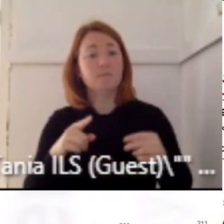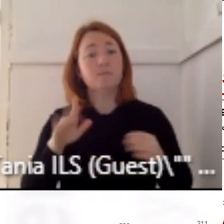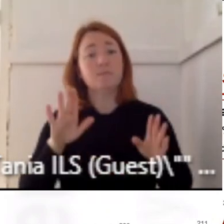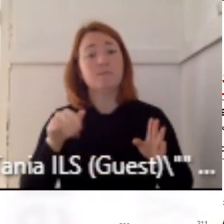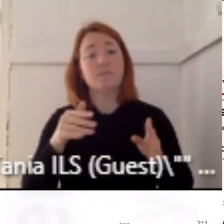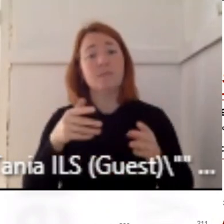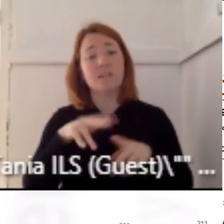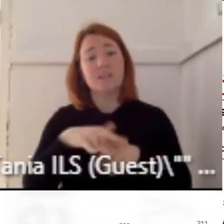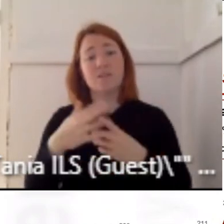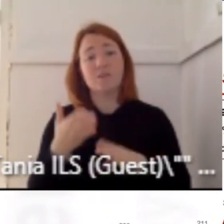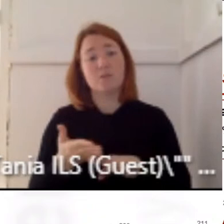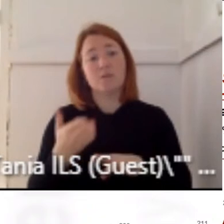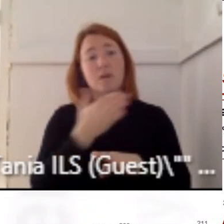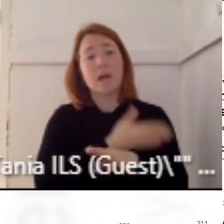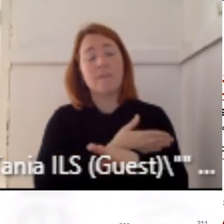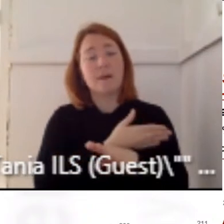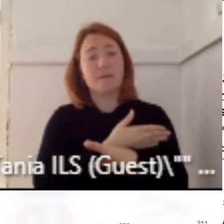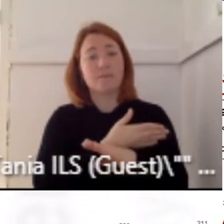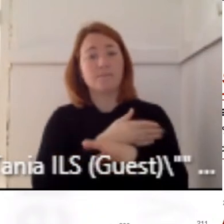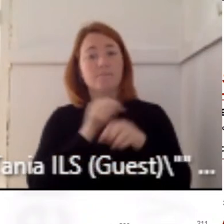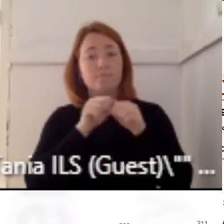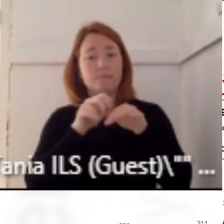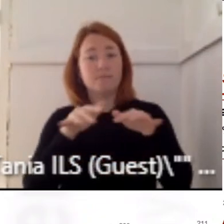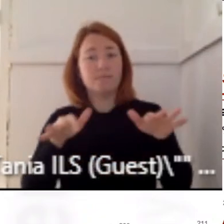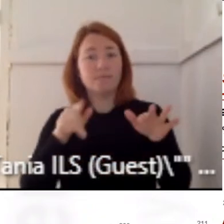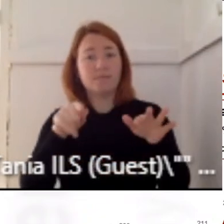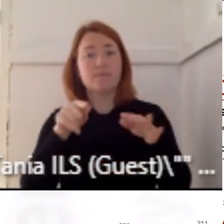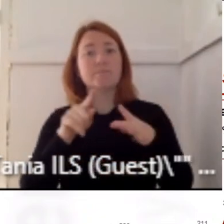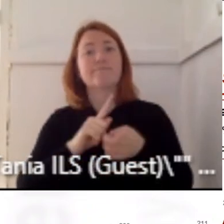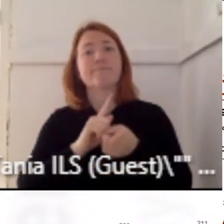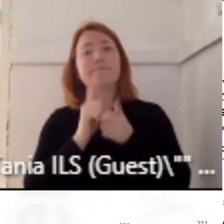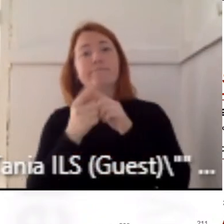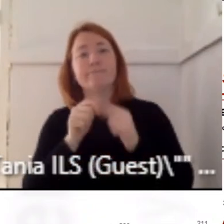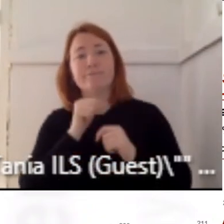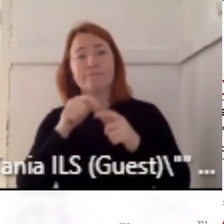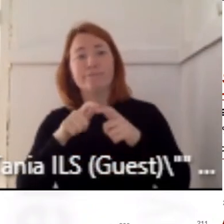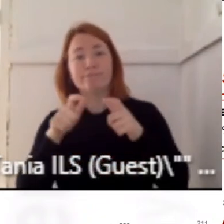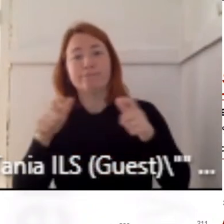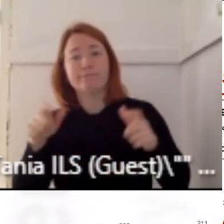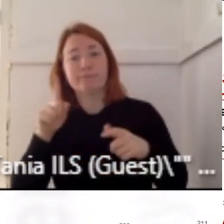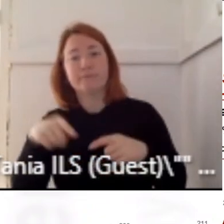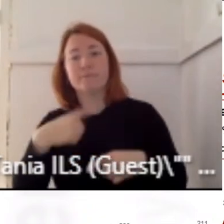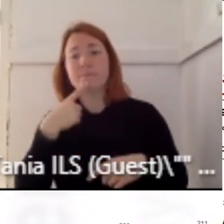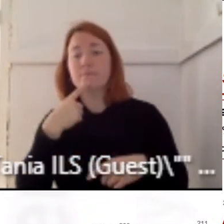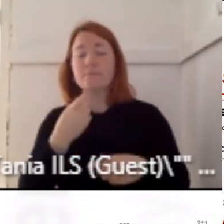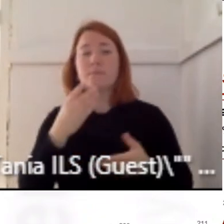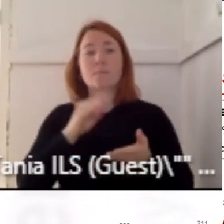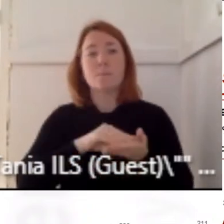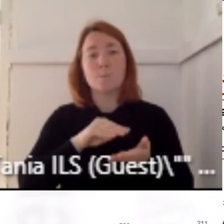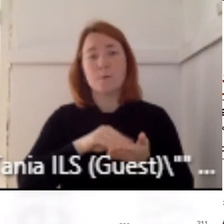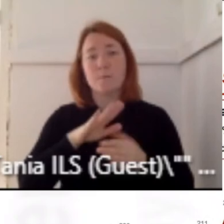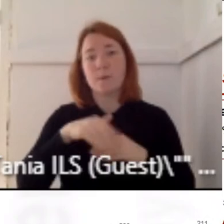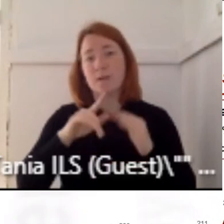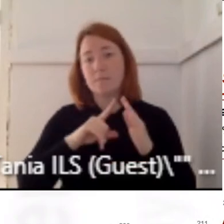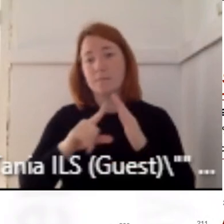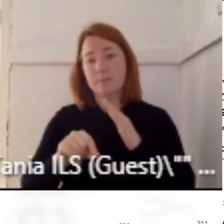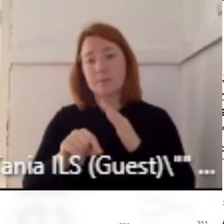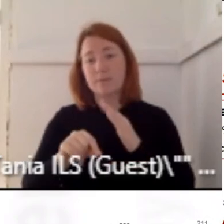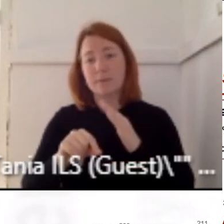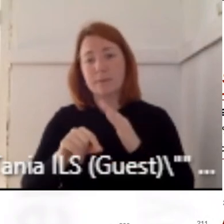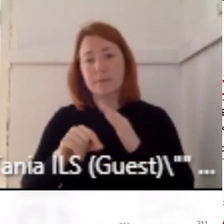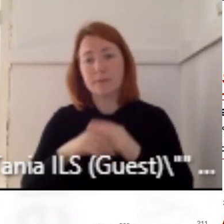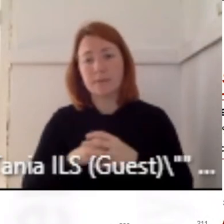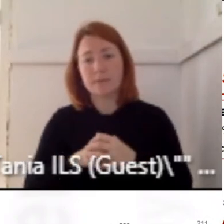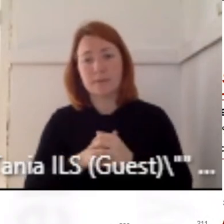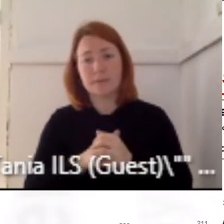situació de la pandèmia, doncs, que es transforma, però que en el fons es manté aquesta dificultat de vegades per sortir d'aquestes situacions